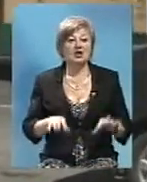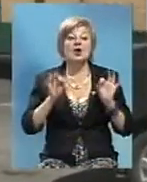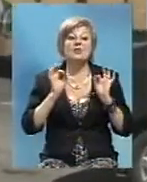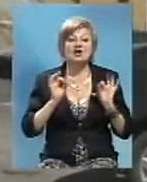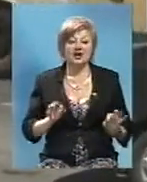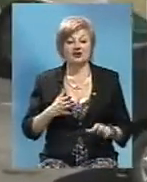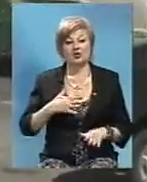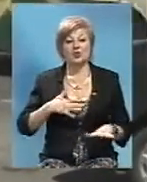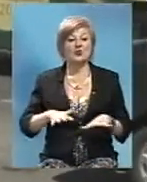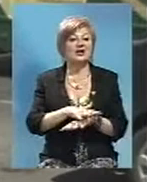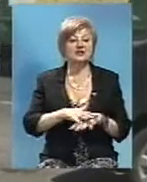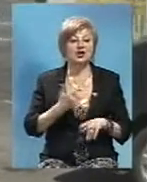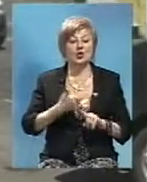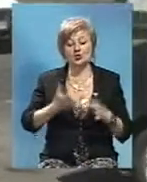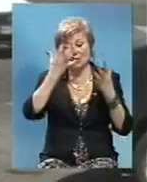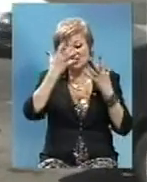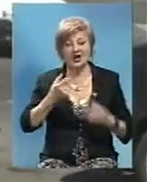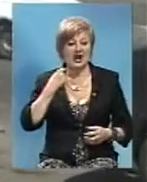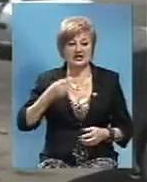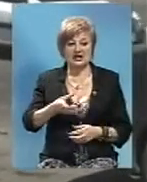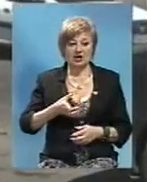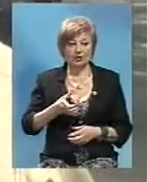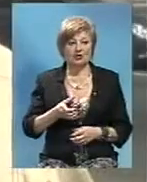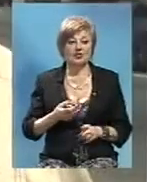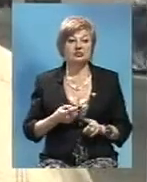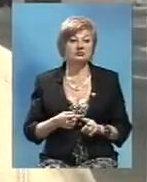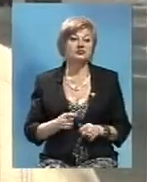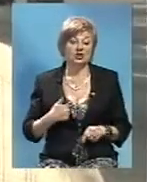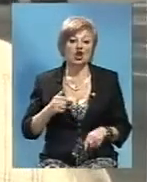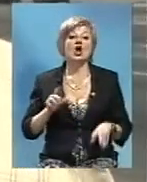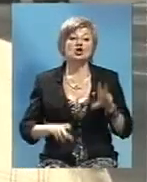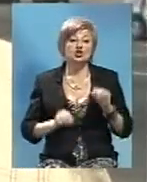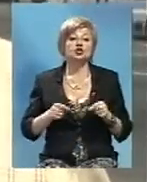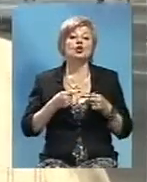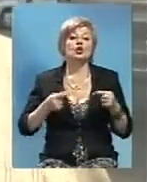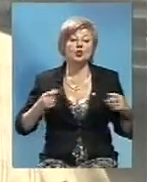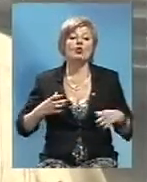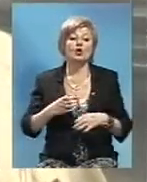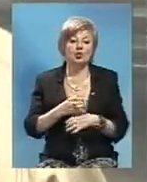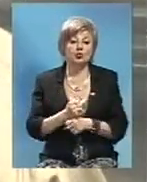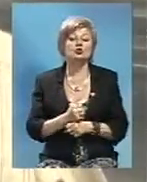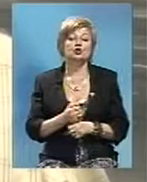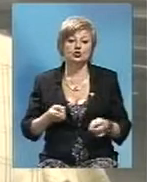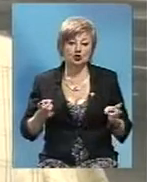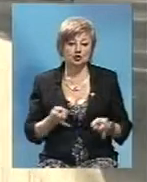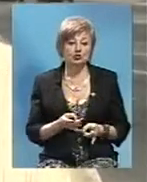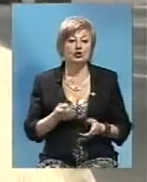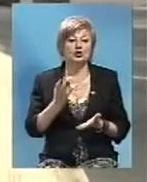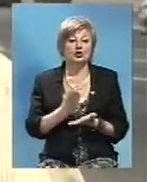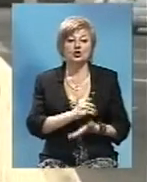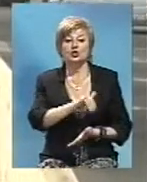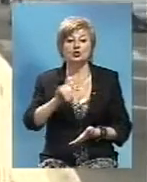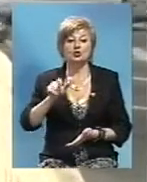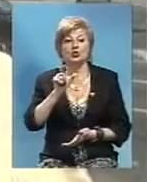народ сильно увлекается алкоголем, это как-то немного ограничено. Я считаю, что любое ограничение – это плохо. Есть у людей